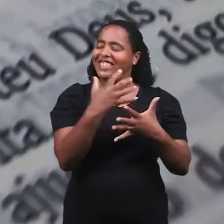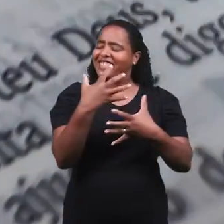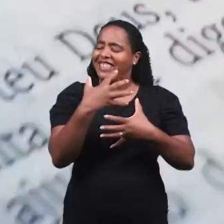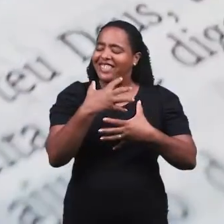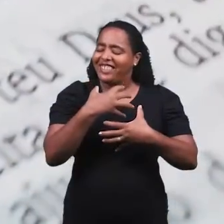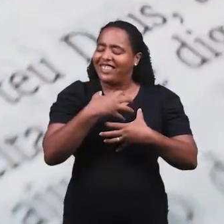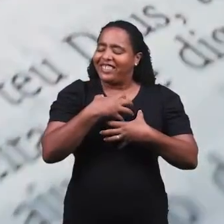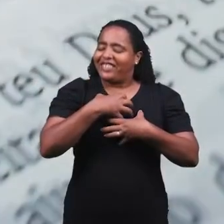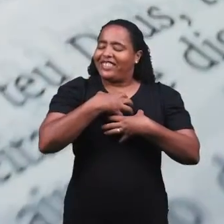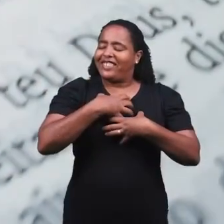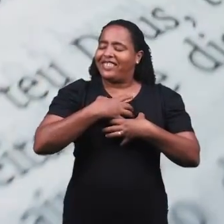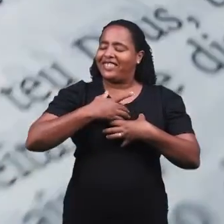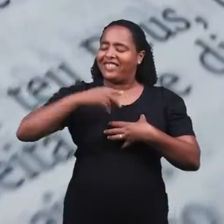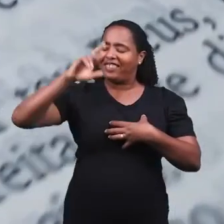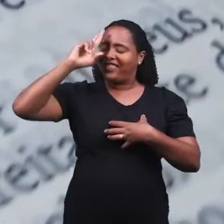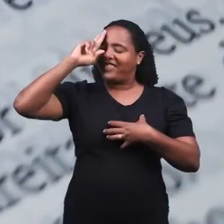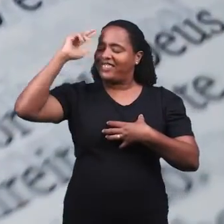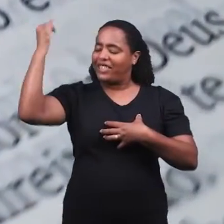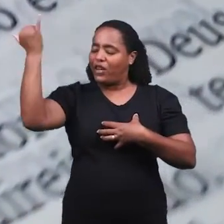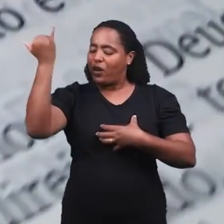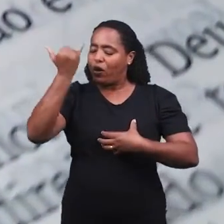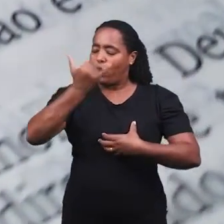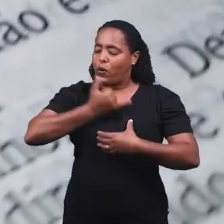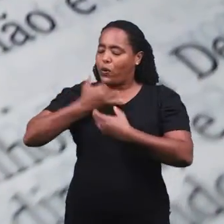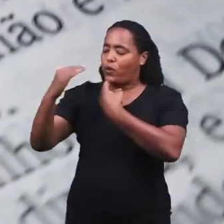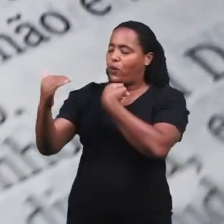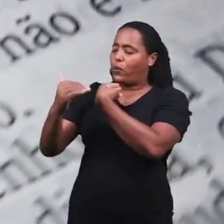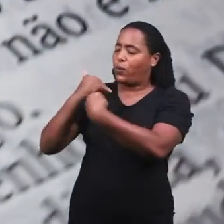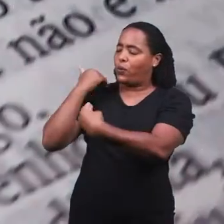Я слышу голос Твой.